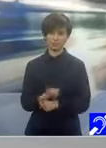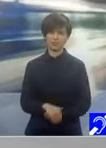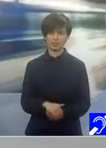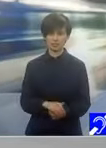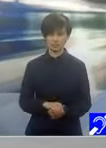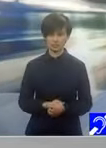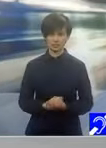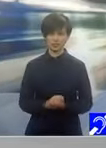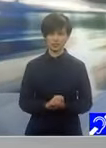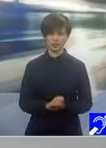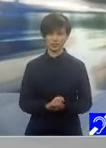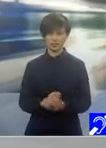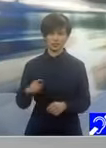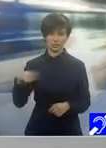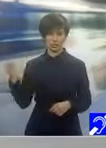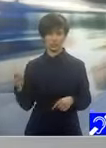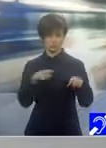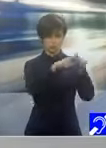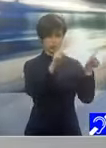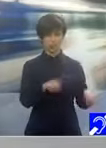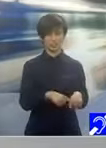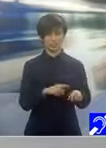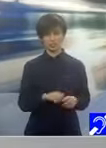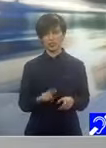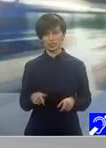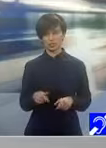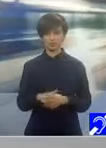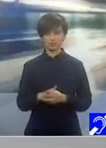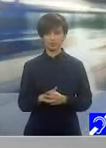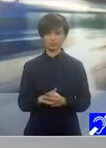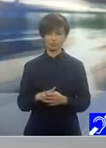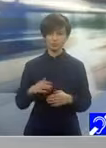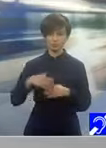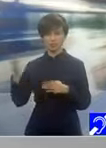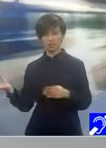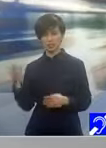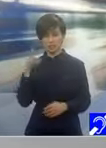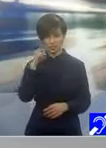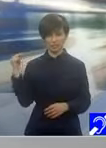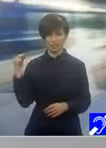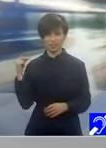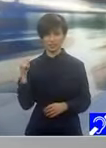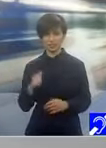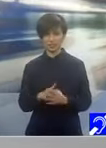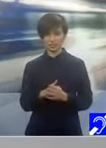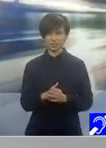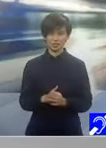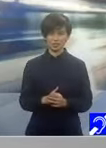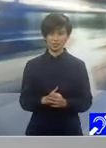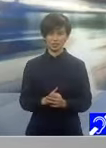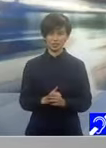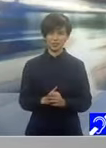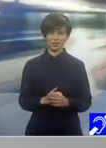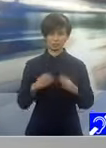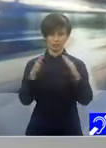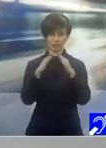în ultimul său testament făcut la Brașov, și-a lăsat întreaga sa avere și casa de la Bădăcini Episcopiei Greco-Catolice